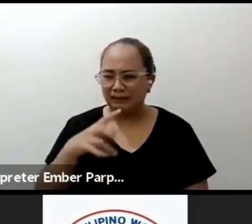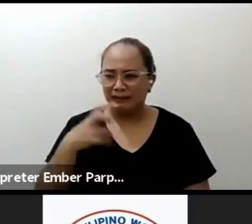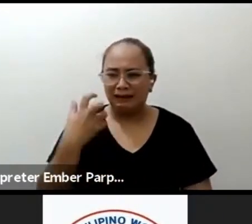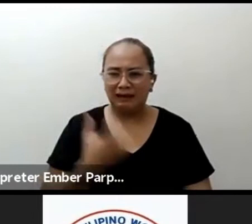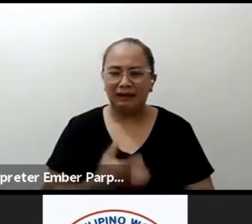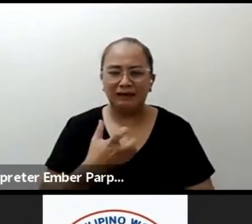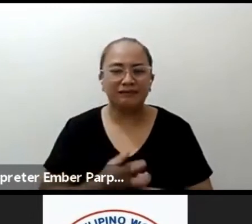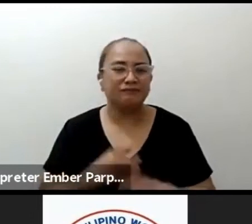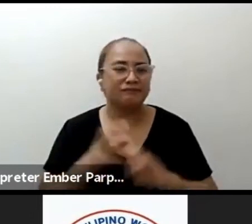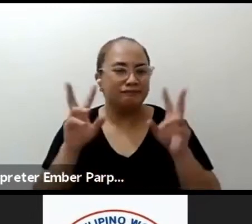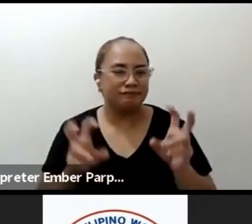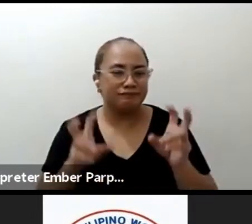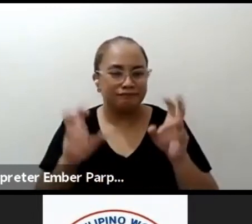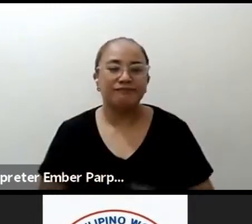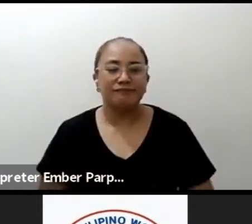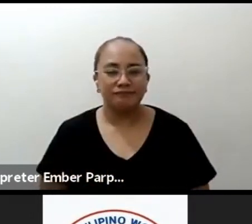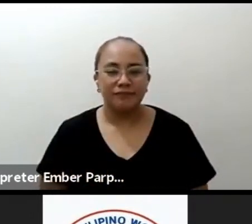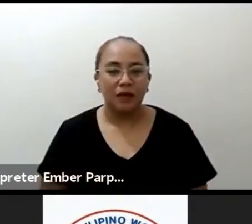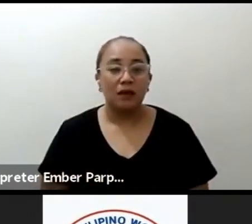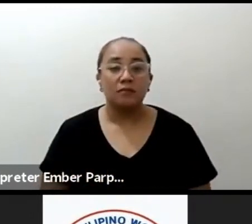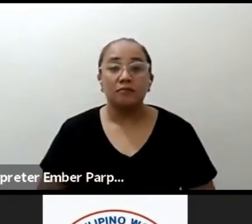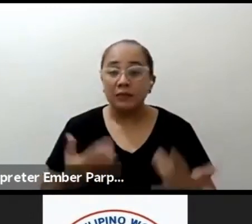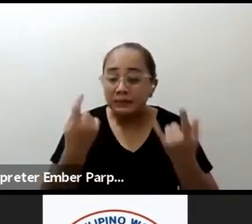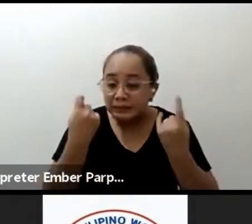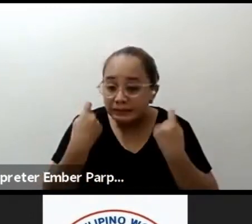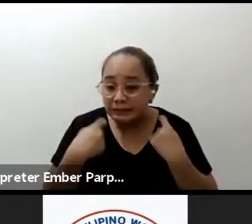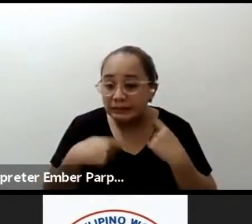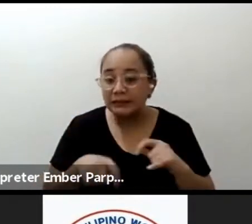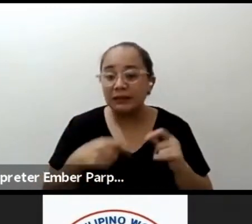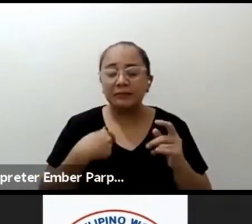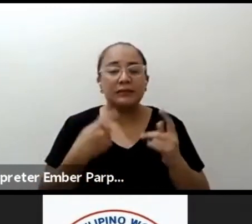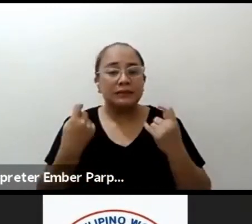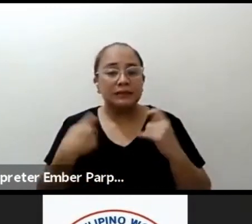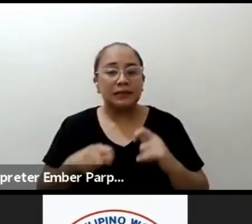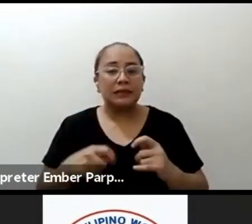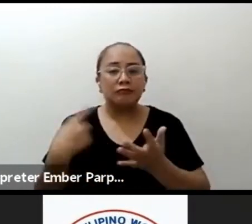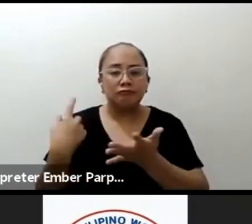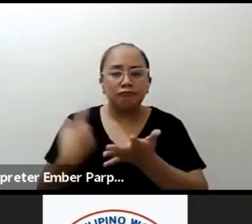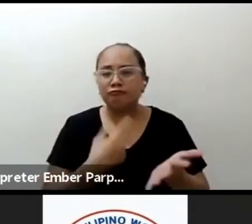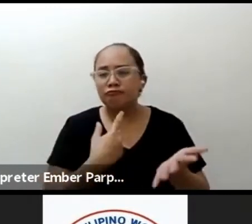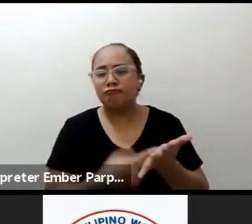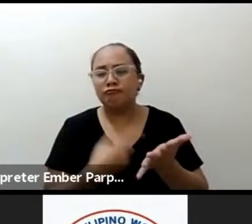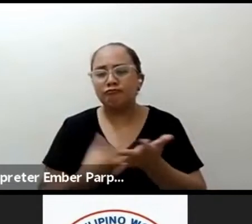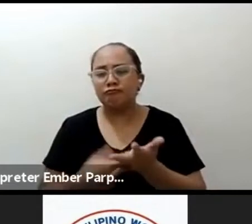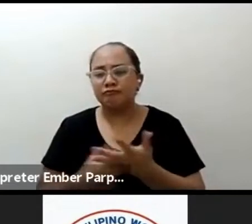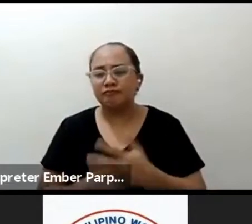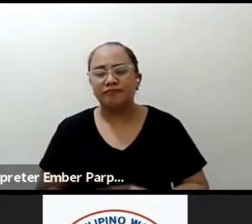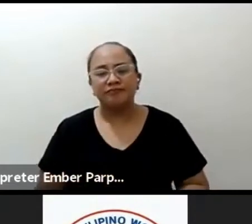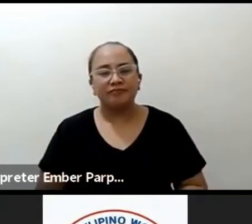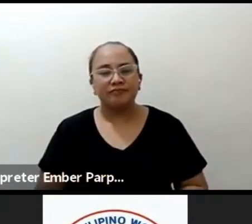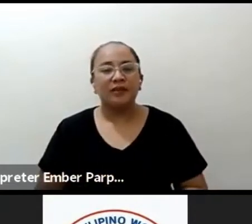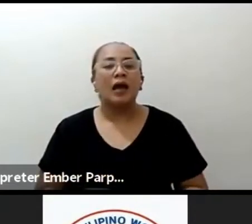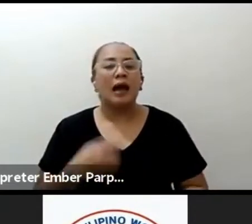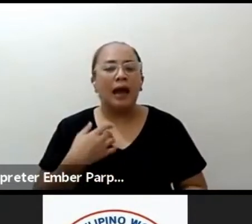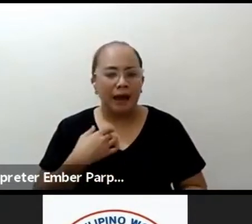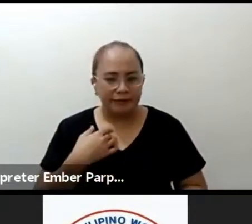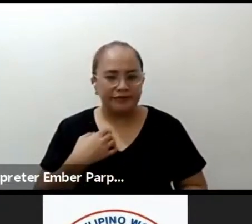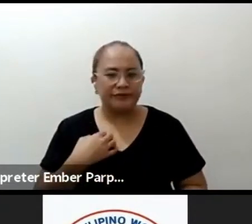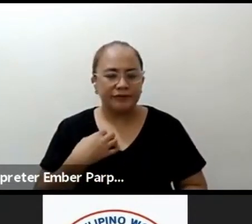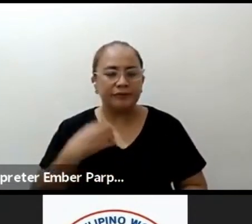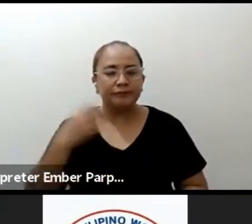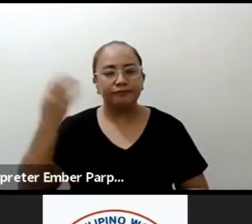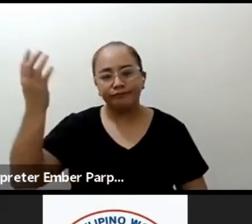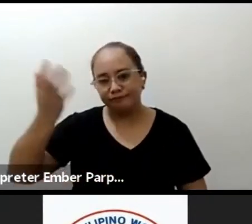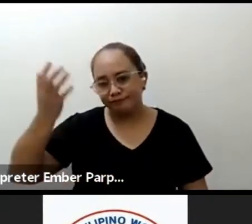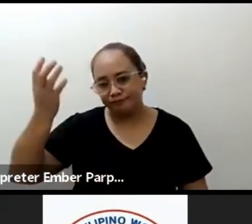yan. Pero susubukin kong pag-usapan rin yan. So, meron akong ginawang